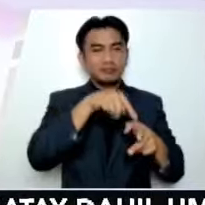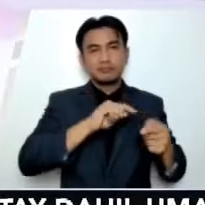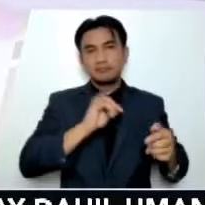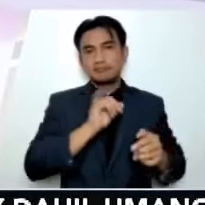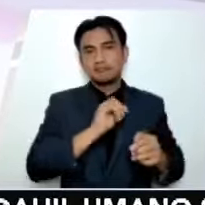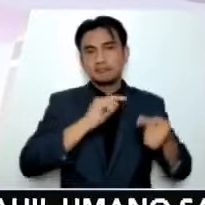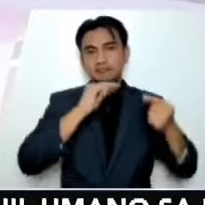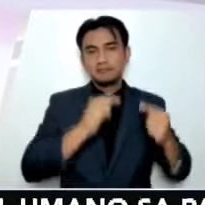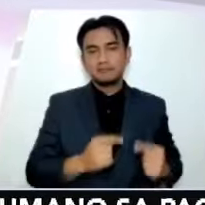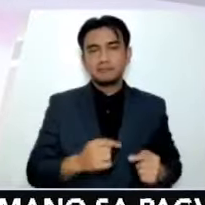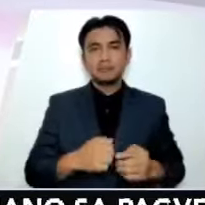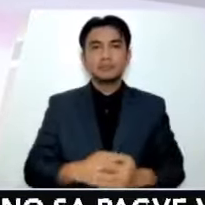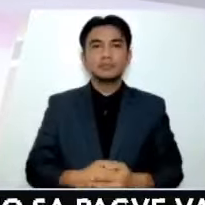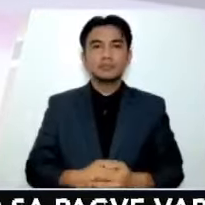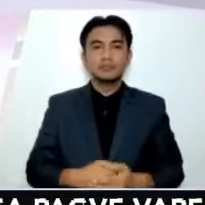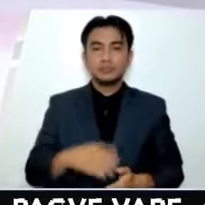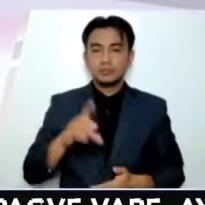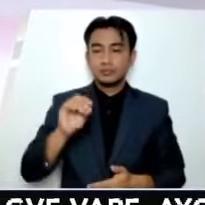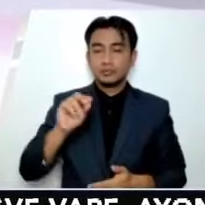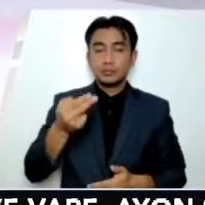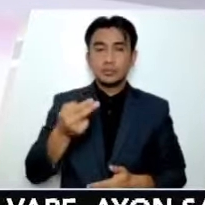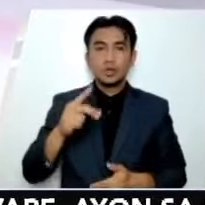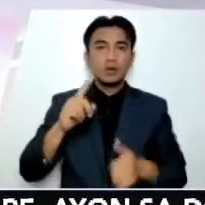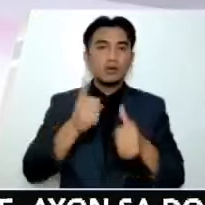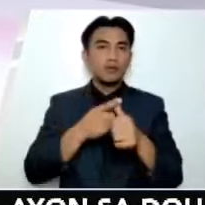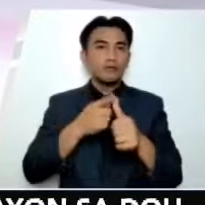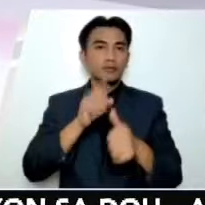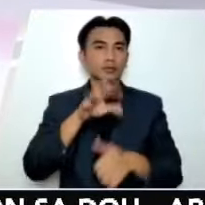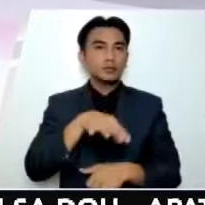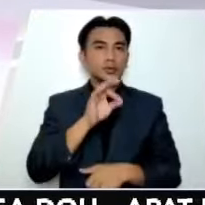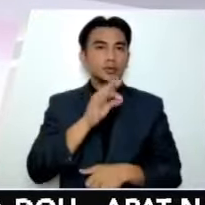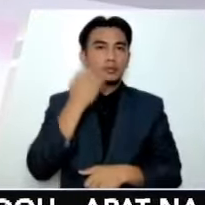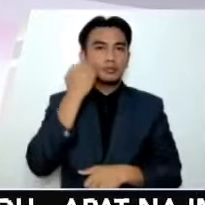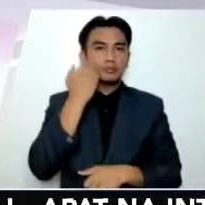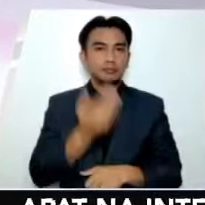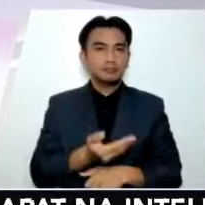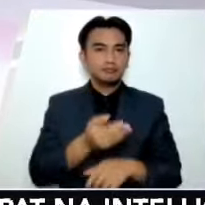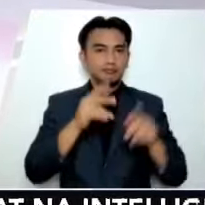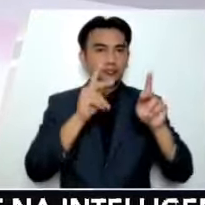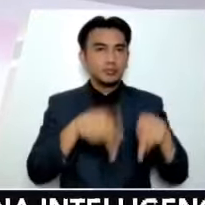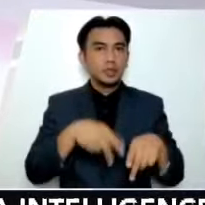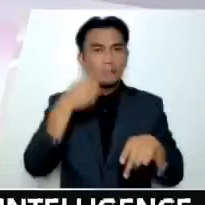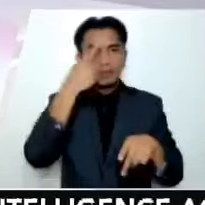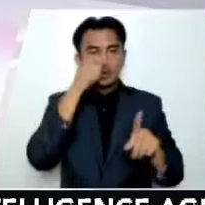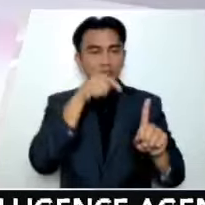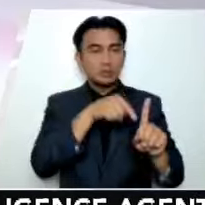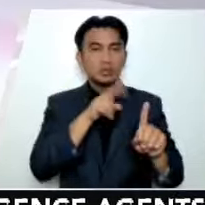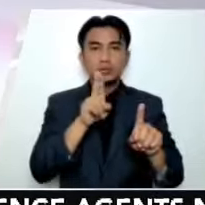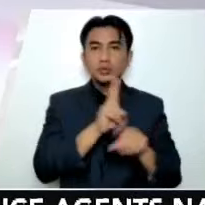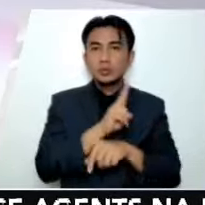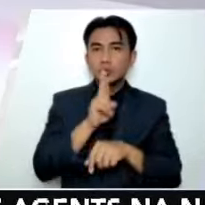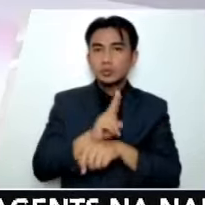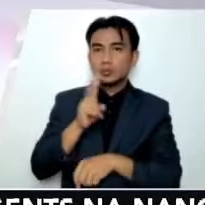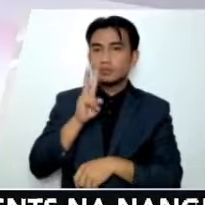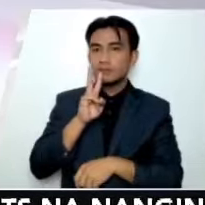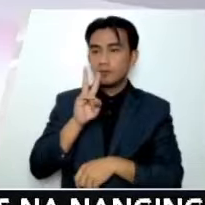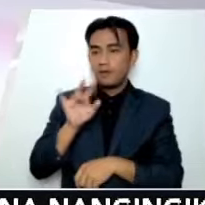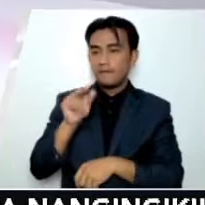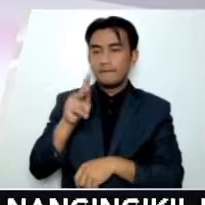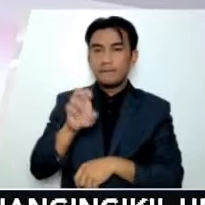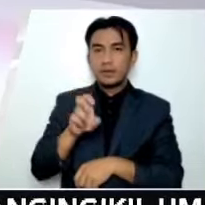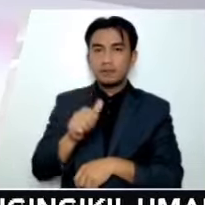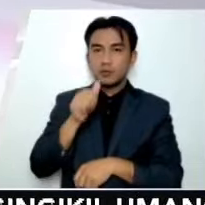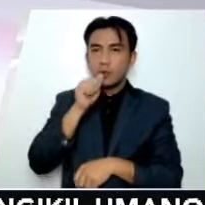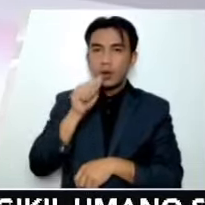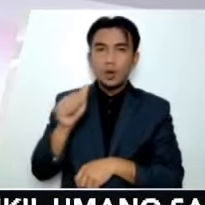Naitala ng Department of Health ang kaunaw na ang kaso ng namatay sa bansa dahil umano sa pagbe-vape. Kaya nais ng DOH